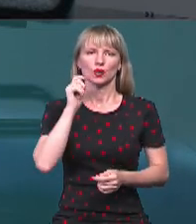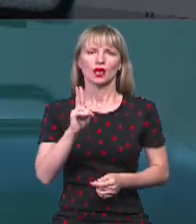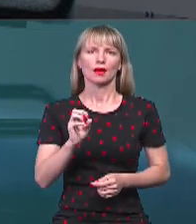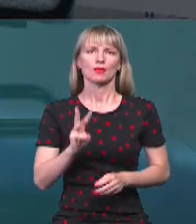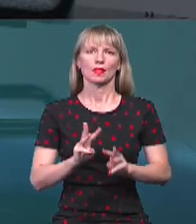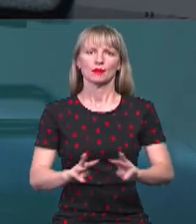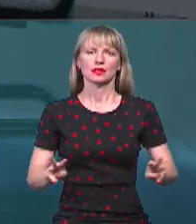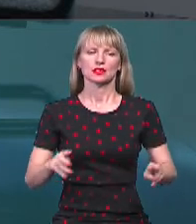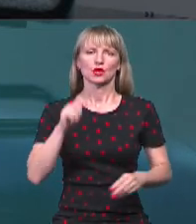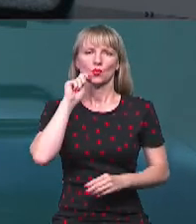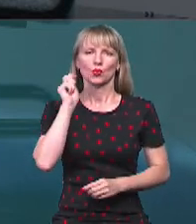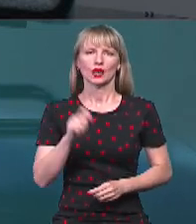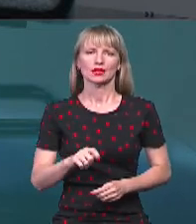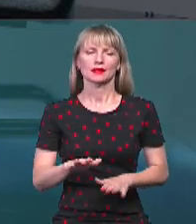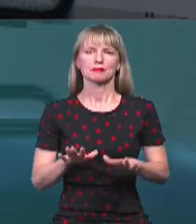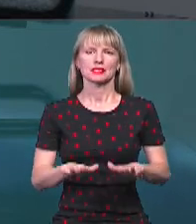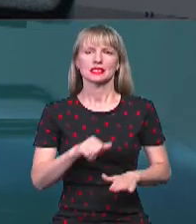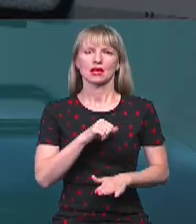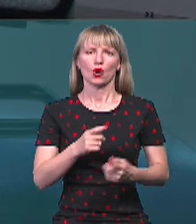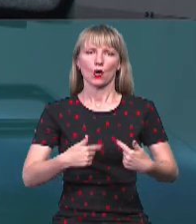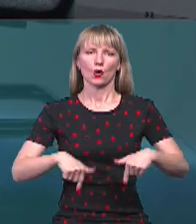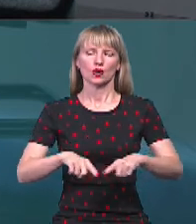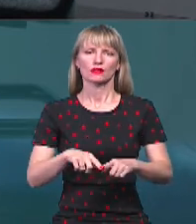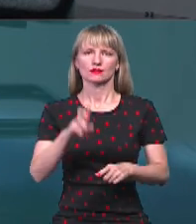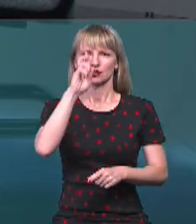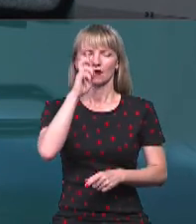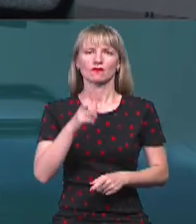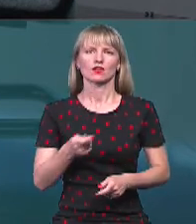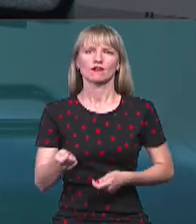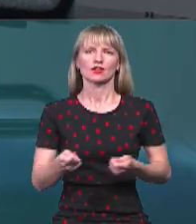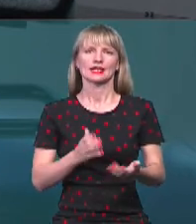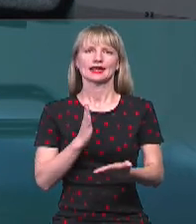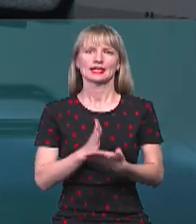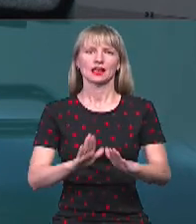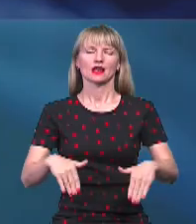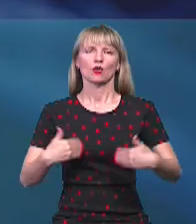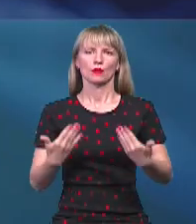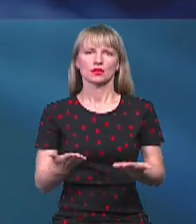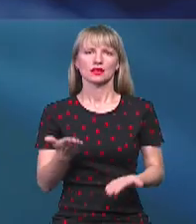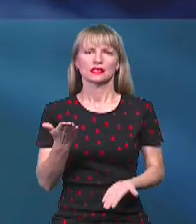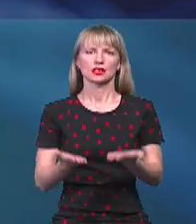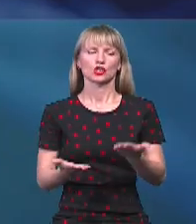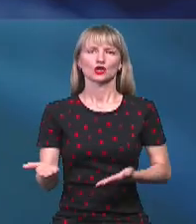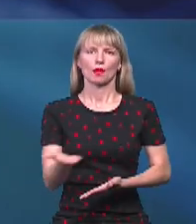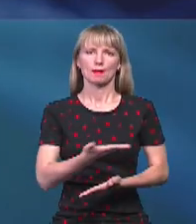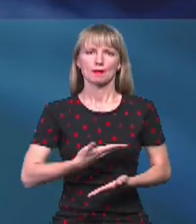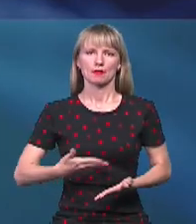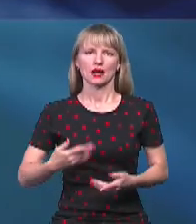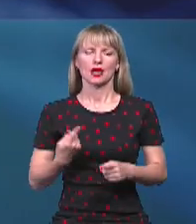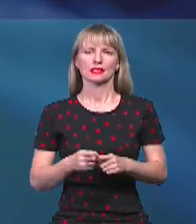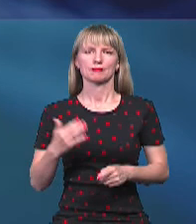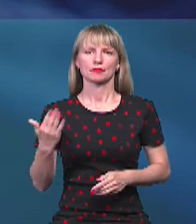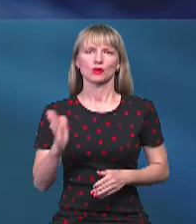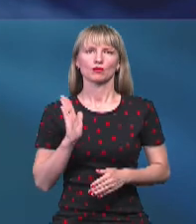Кабінету міністрів України, місцевим органам державної влади. Є рекомендації, якщо ми у цей